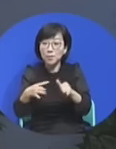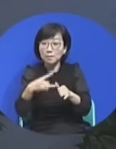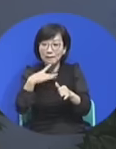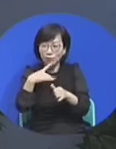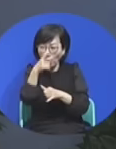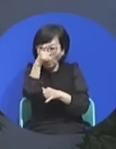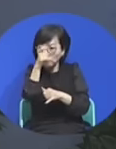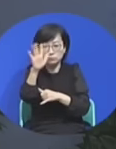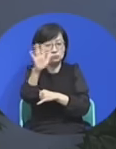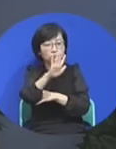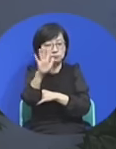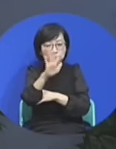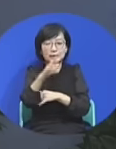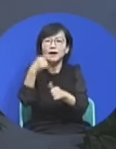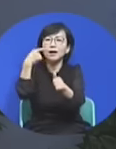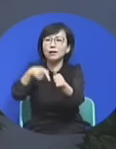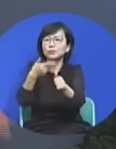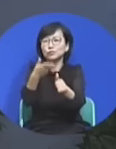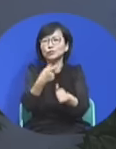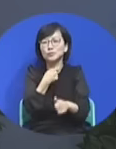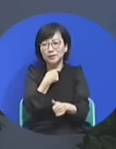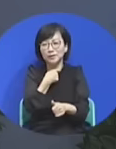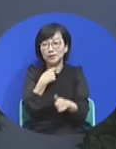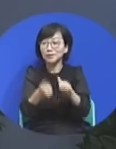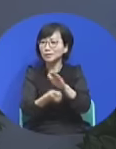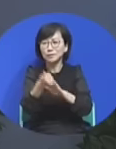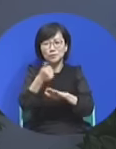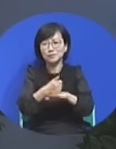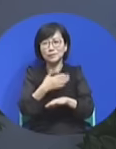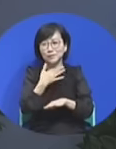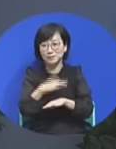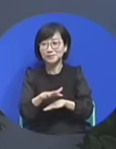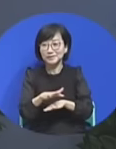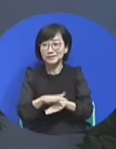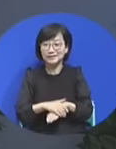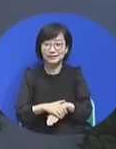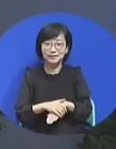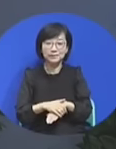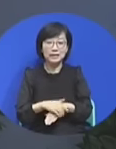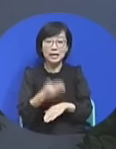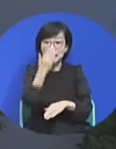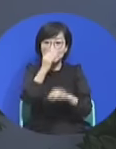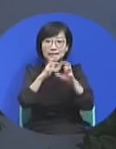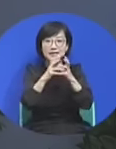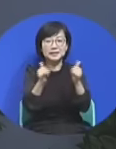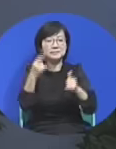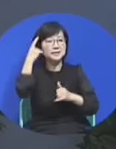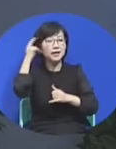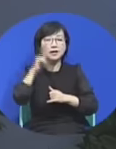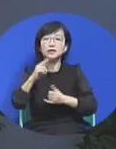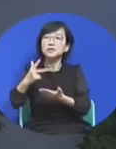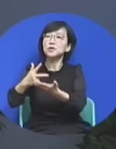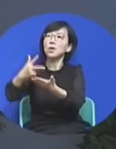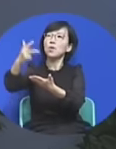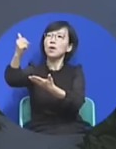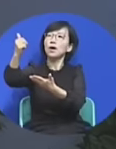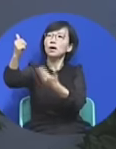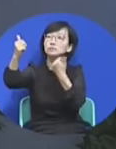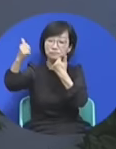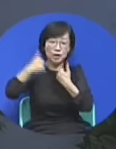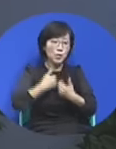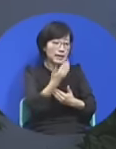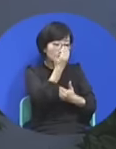Nationalism has never resulted in success. 심지어 여호와도 이스라엘의 여호와다. And they even thought to themselves that the Lord